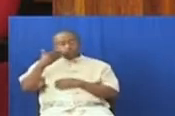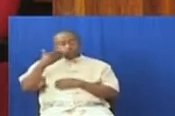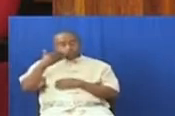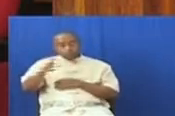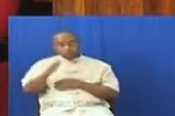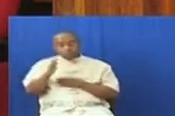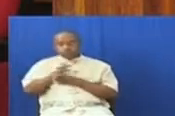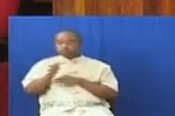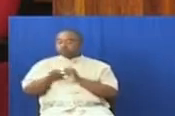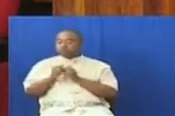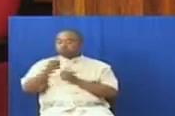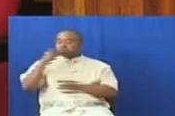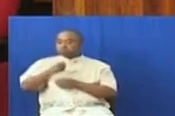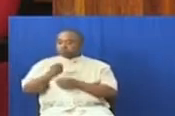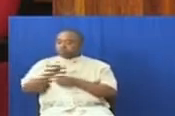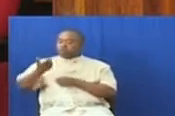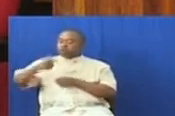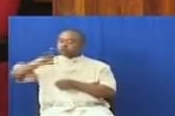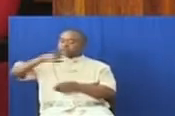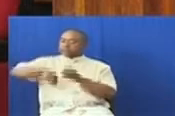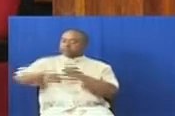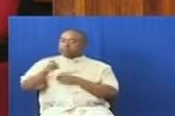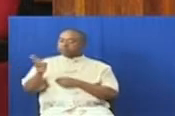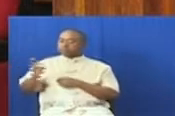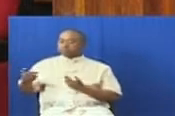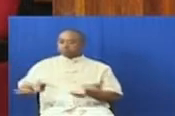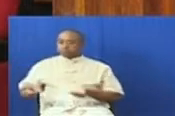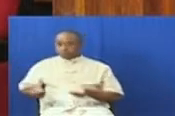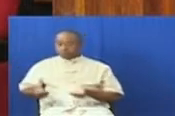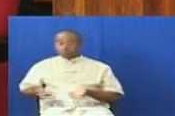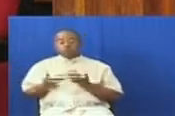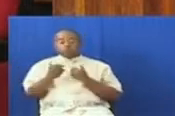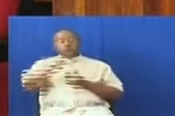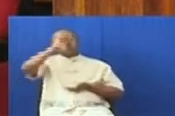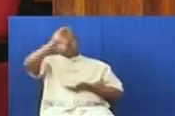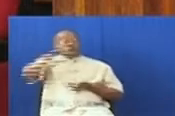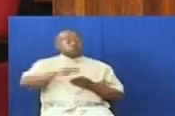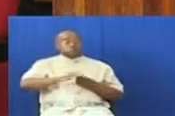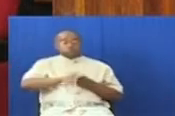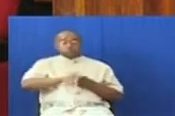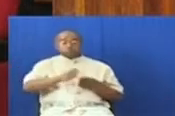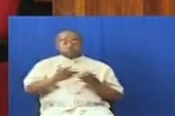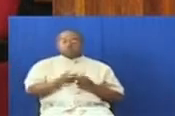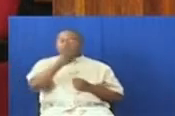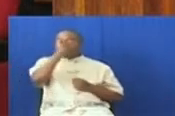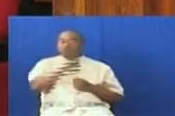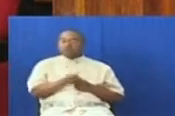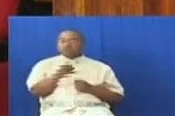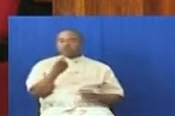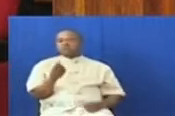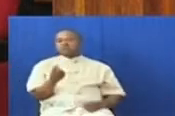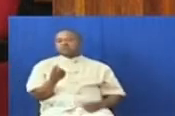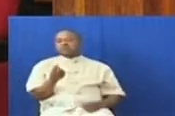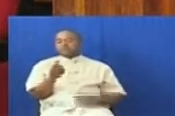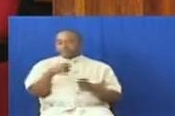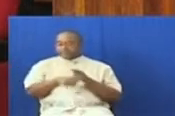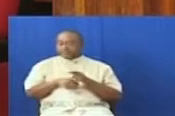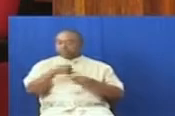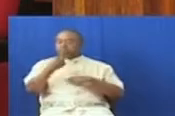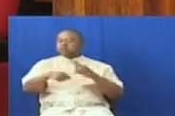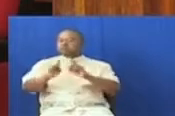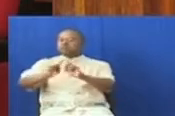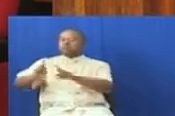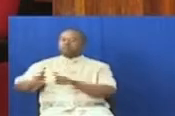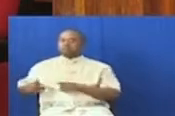swala la watumishi kuwaongeza kwenye halmashauri zetu, ili kupunguza matumizi mabovu ya fedha katika miradi mbalimbali